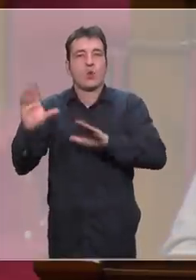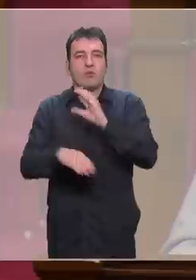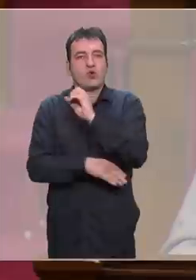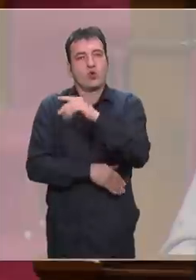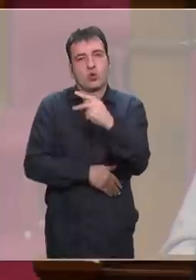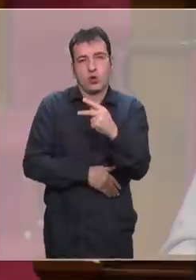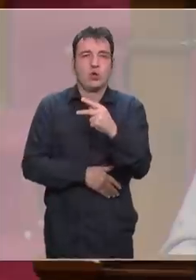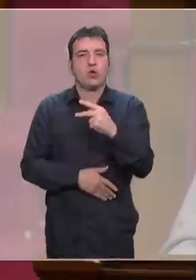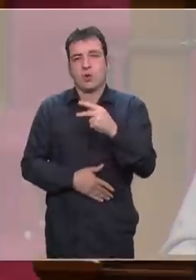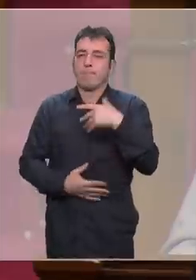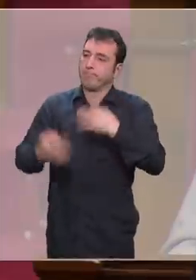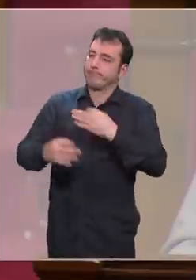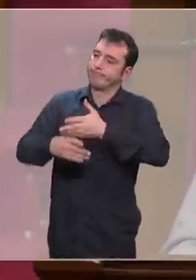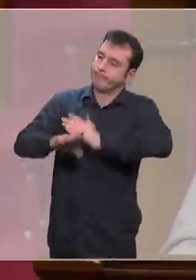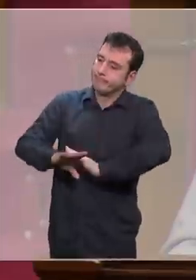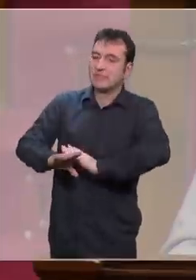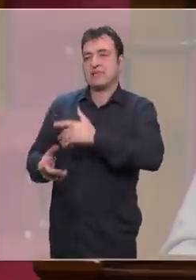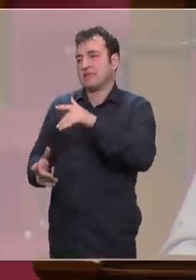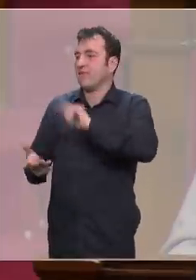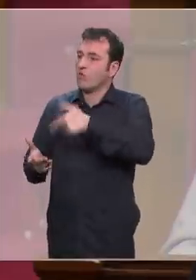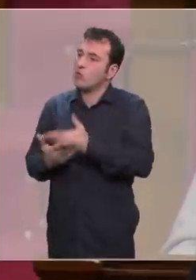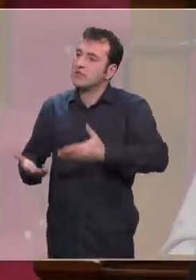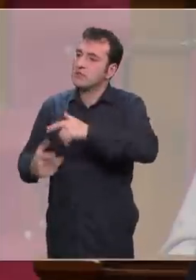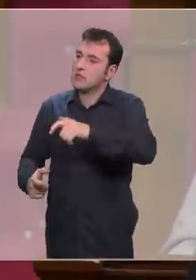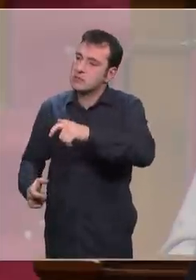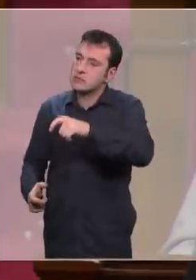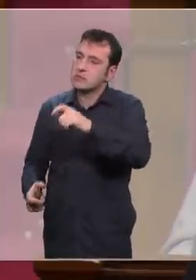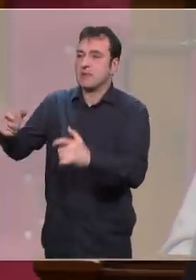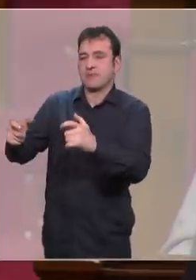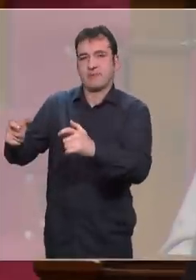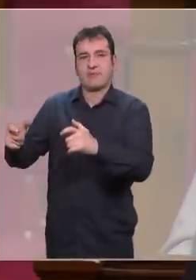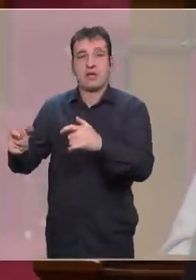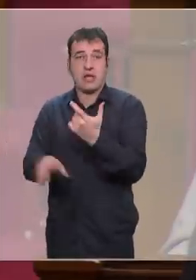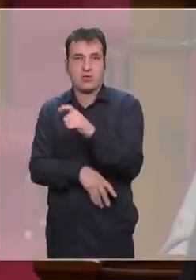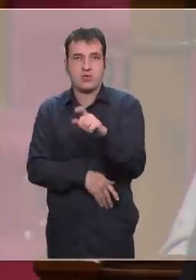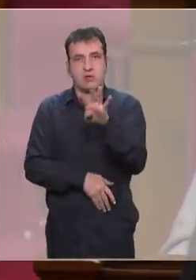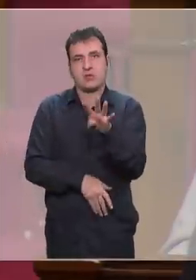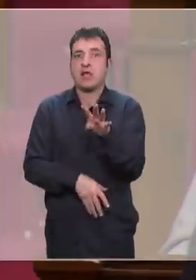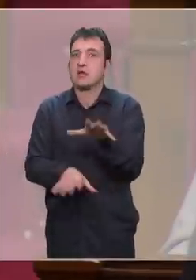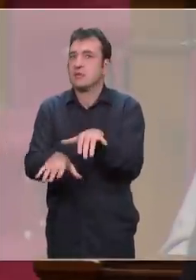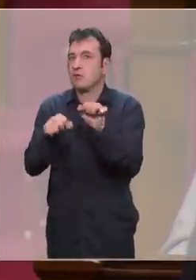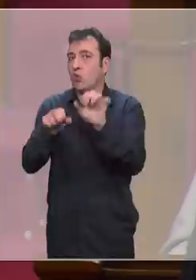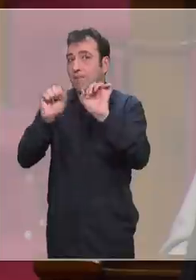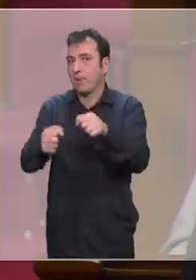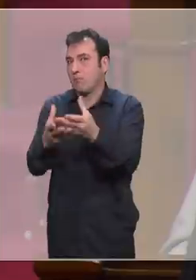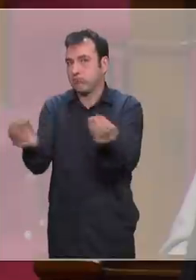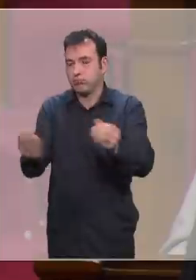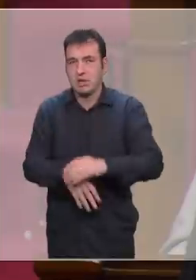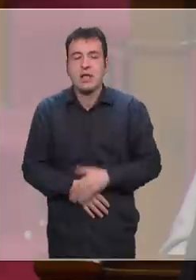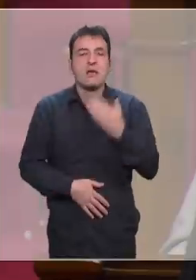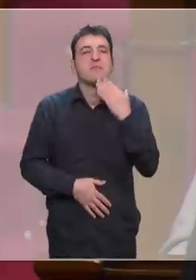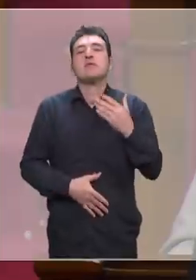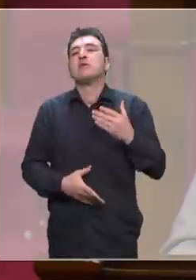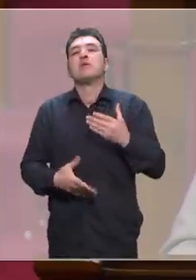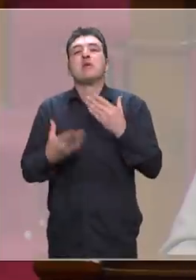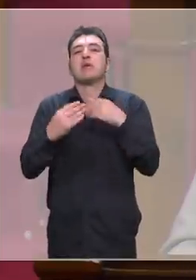en redressement judiciaire, menaçant 204 emplois. Si la grande distribution se détourne des produits bio et que les